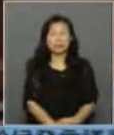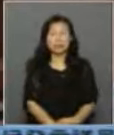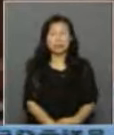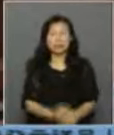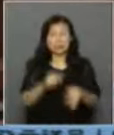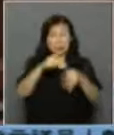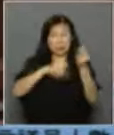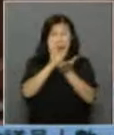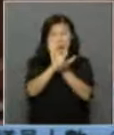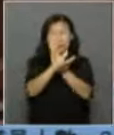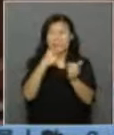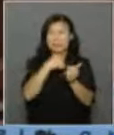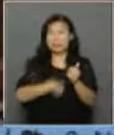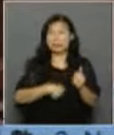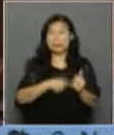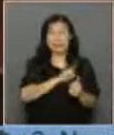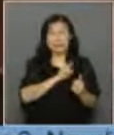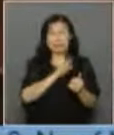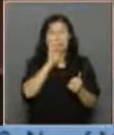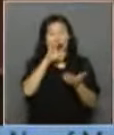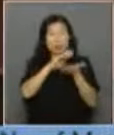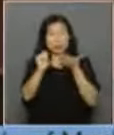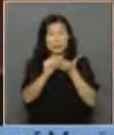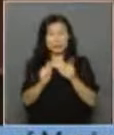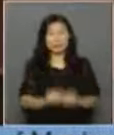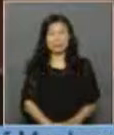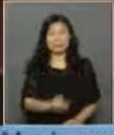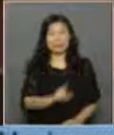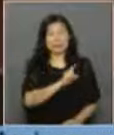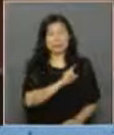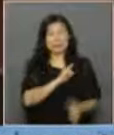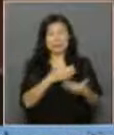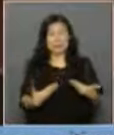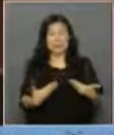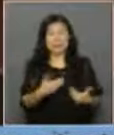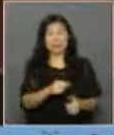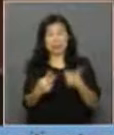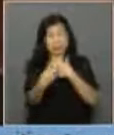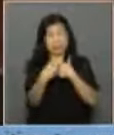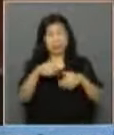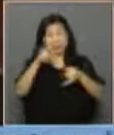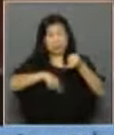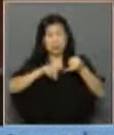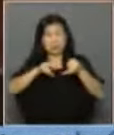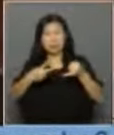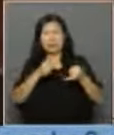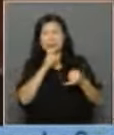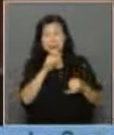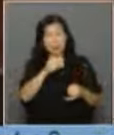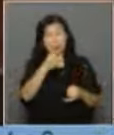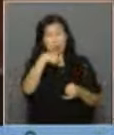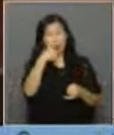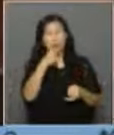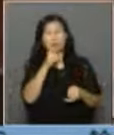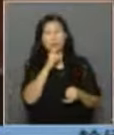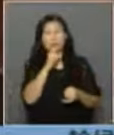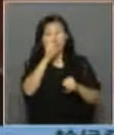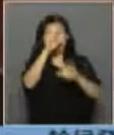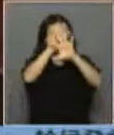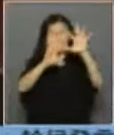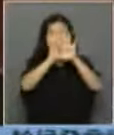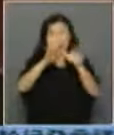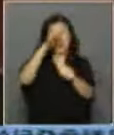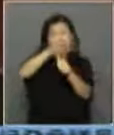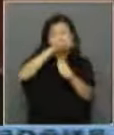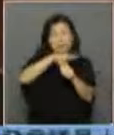議員口中嘅自證預言 ,self-fulfilling prophecy, 變成佢口中嘅所謂網上欺